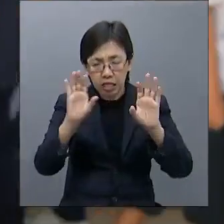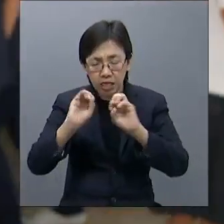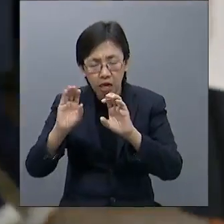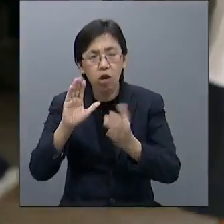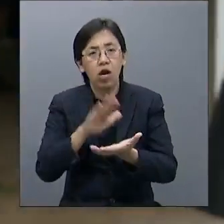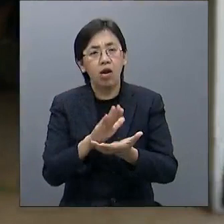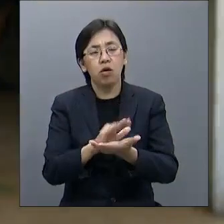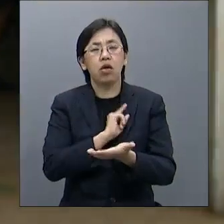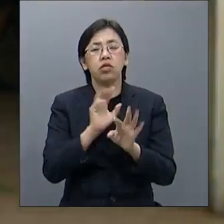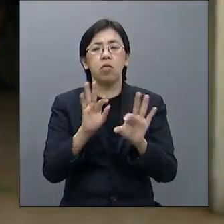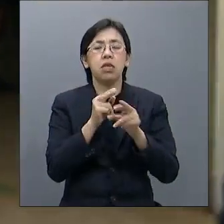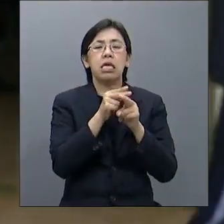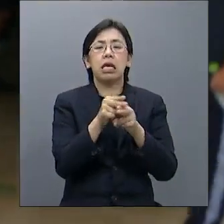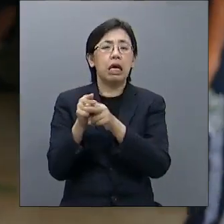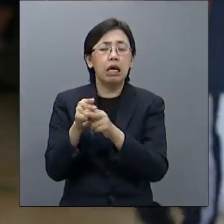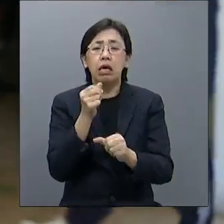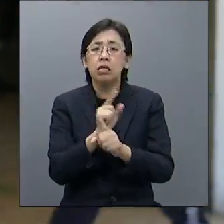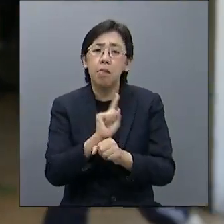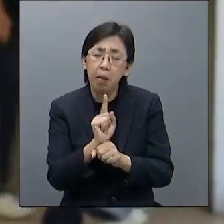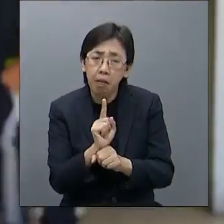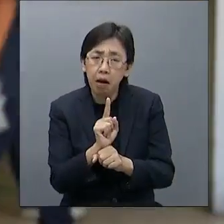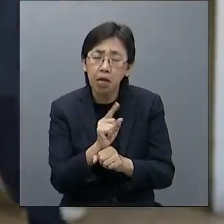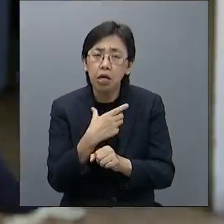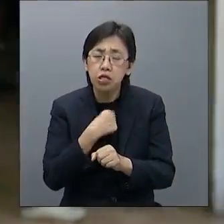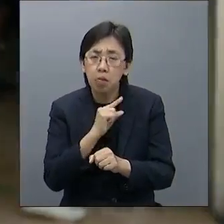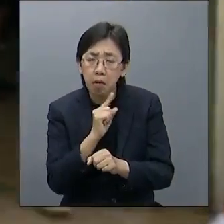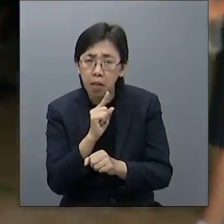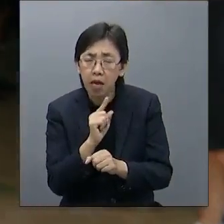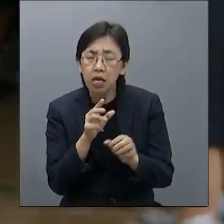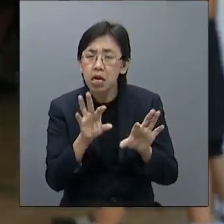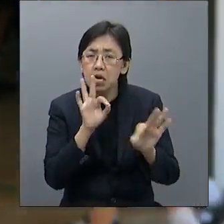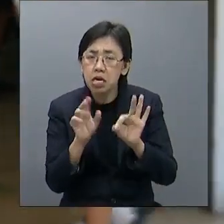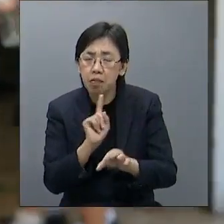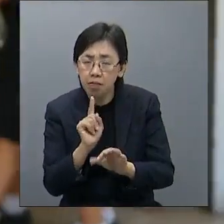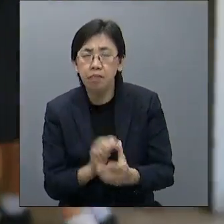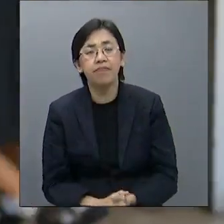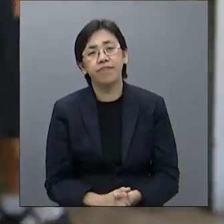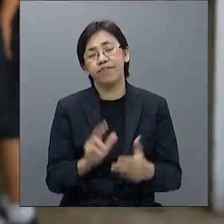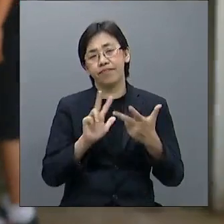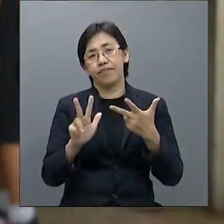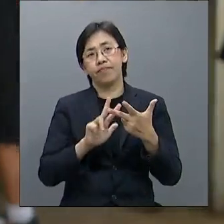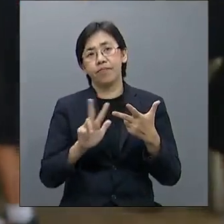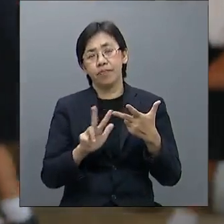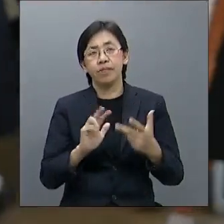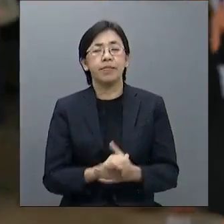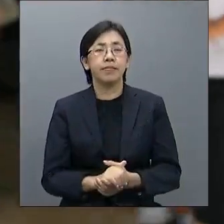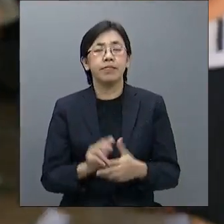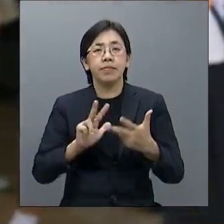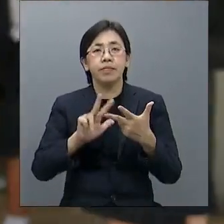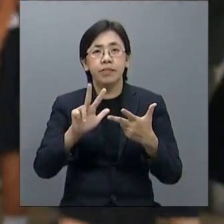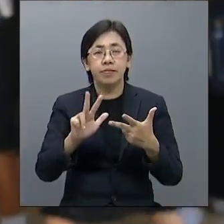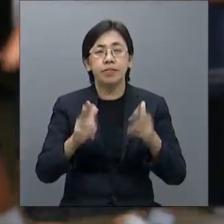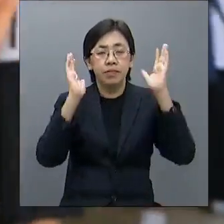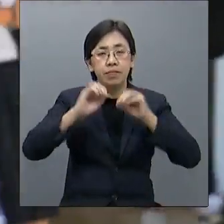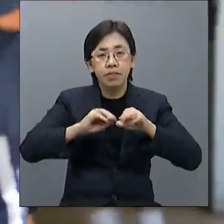เป็นผู้เลือกว่าจะปฏิบัติตามแนวทางแบบไหนนะคะอันที่สามเราให้เป็นสื่อเขาค่ะเป็นสื่อว่า เพื่อที่จะ